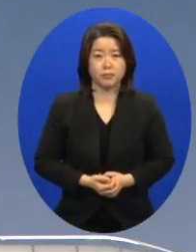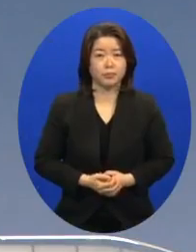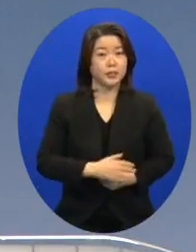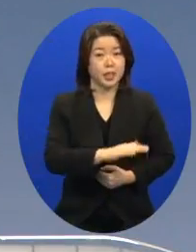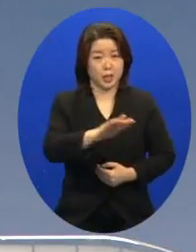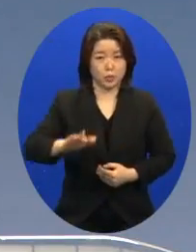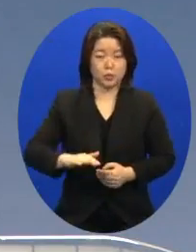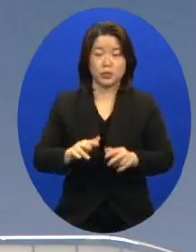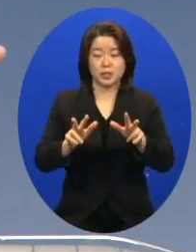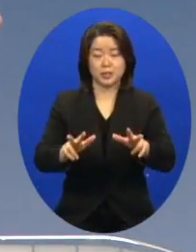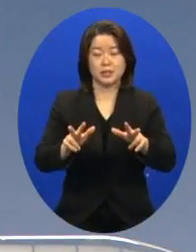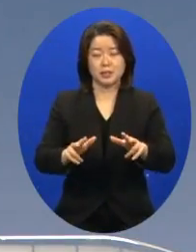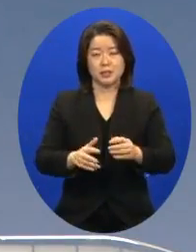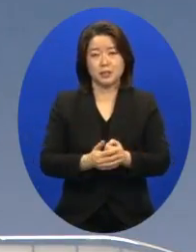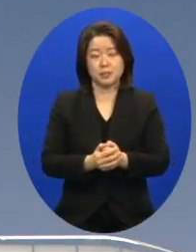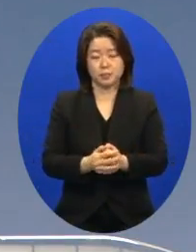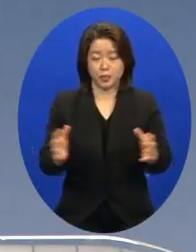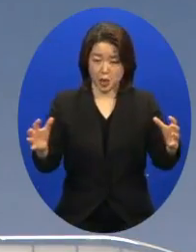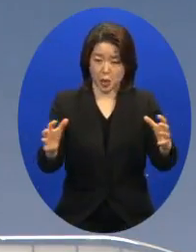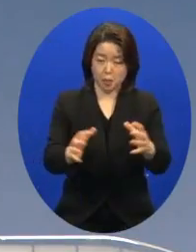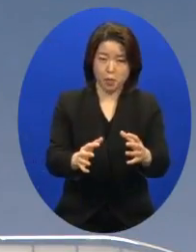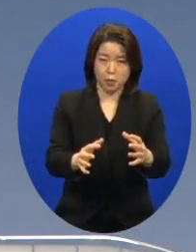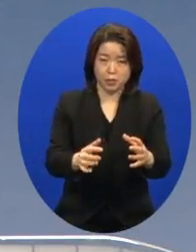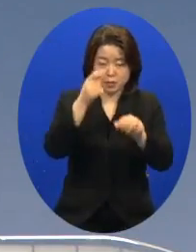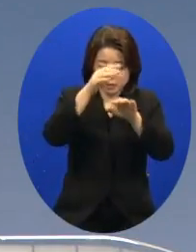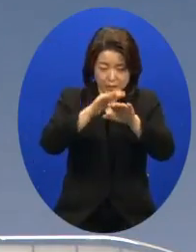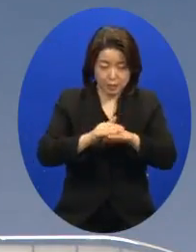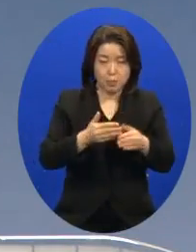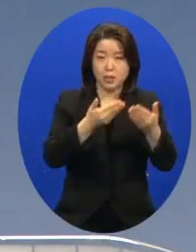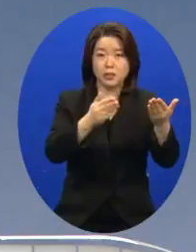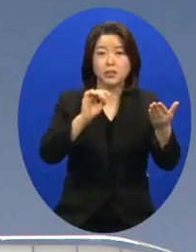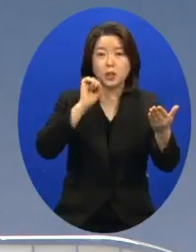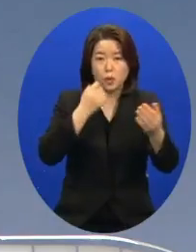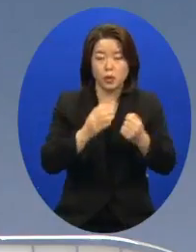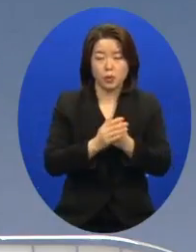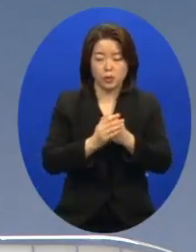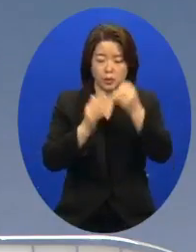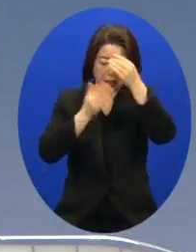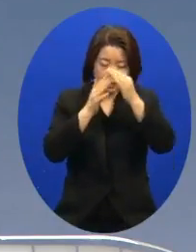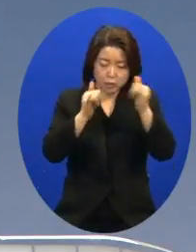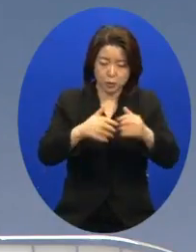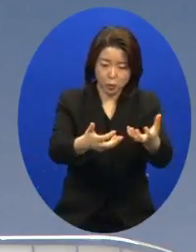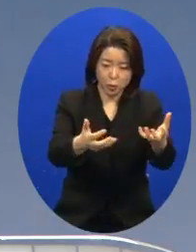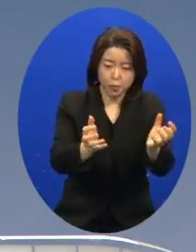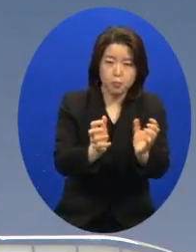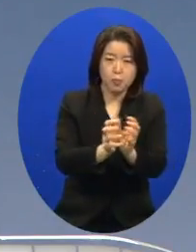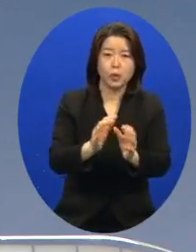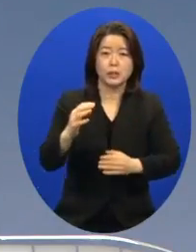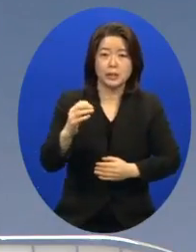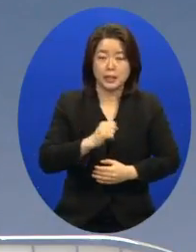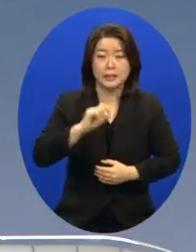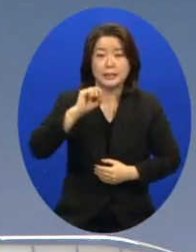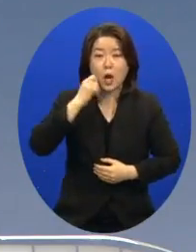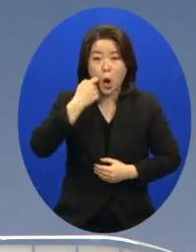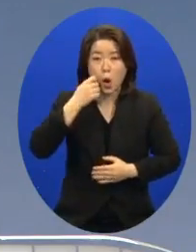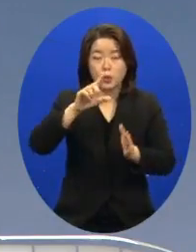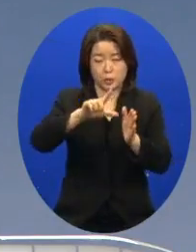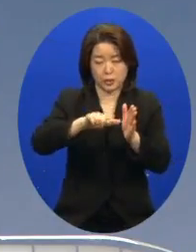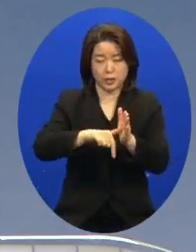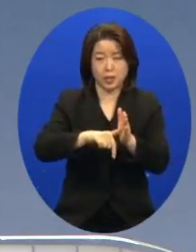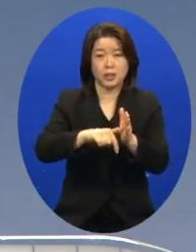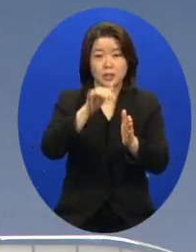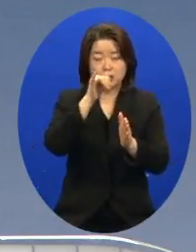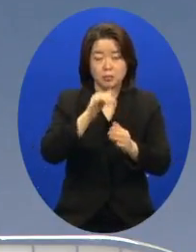우리는 지금 모여서 예배할 수 없는 성도들 끼리 모임을 갖기 힘든 그런 때를 지나고